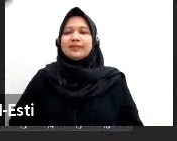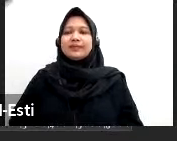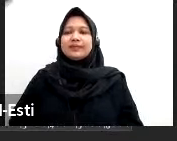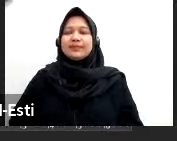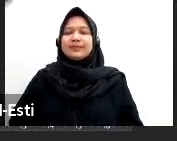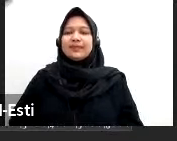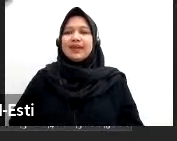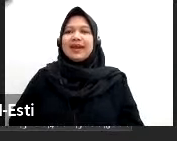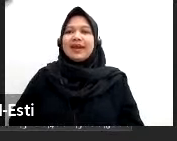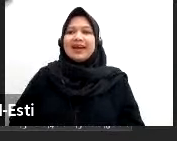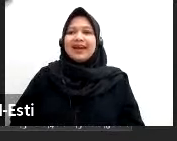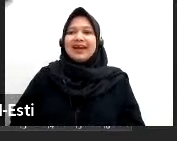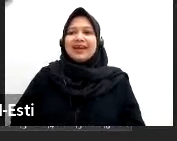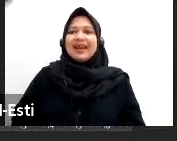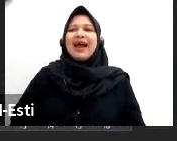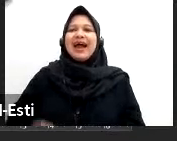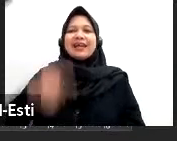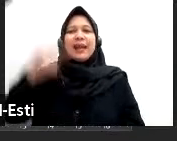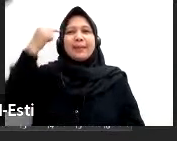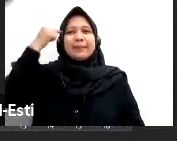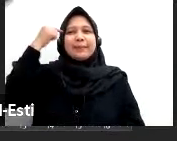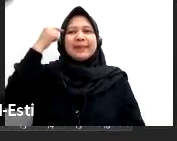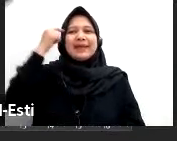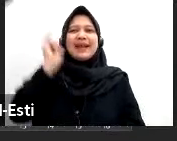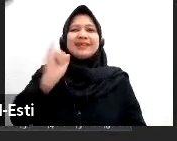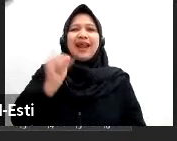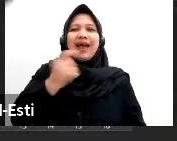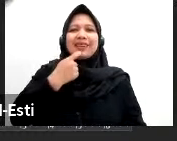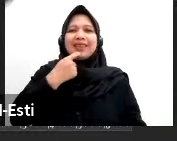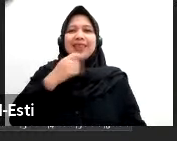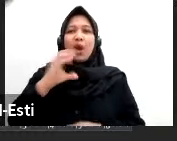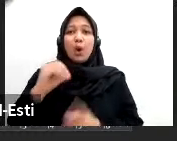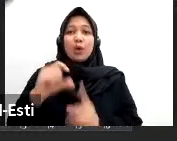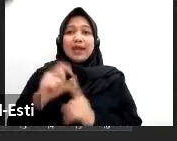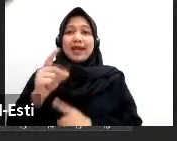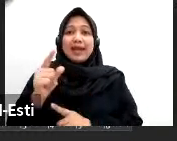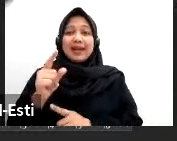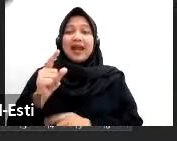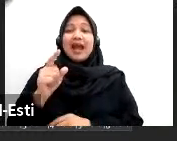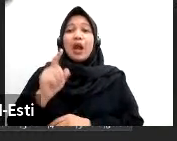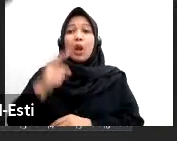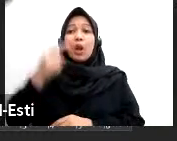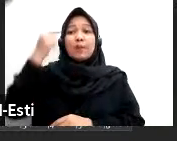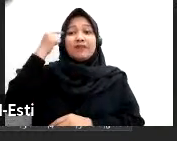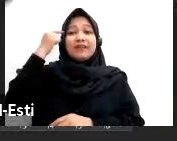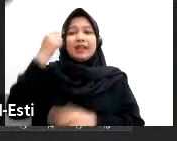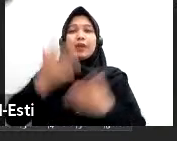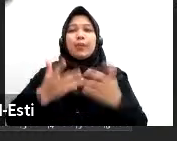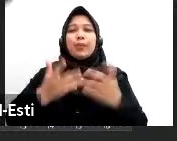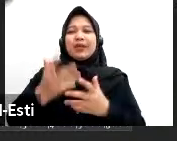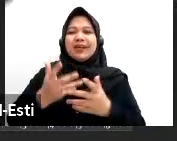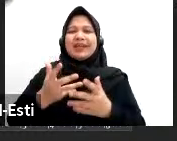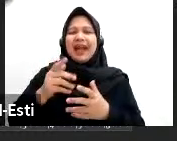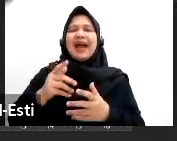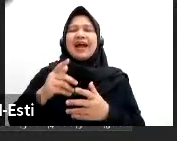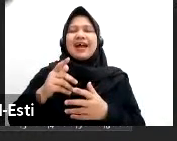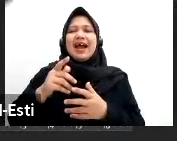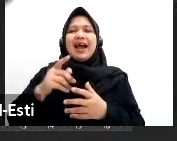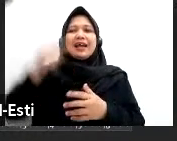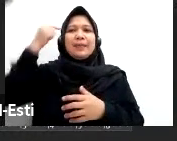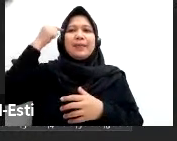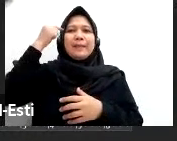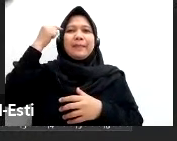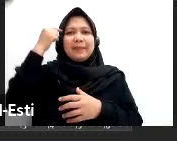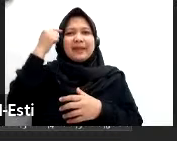salah pandangan kita terhadap Dr bahwa kalau selama ini adalah yang termasuk juga kata terjadi bioskop service konsepsi